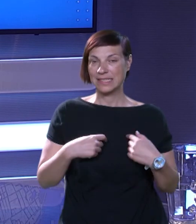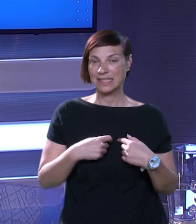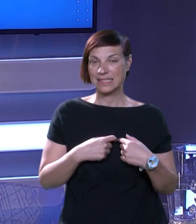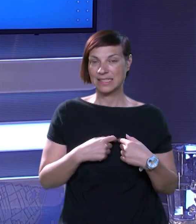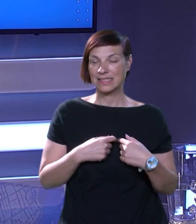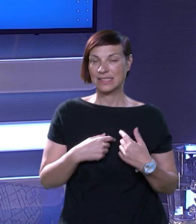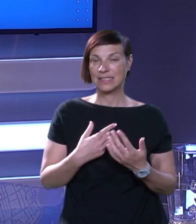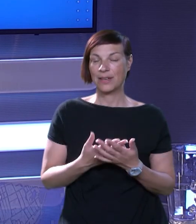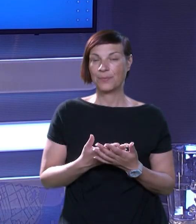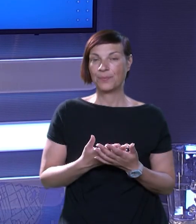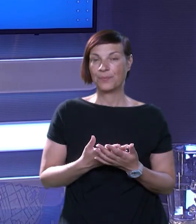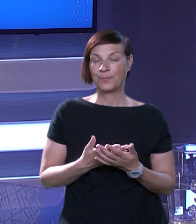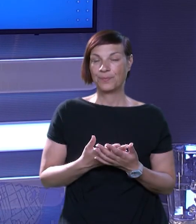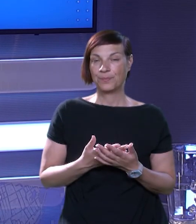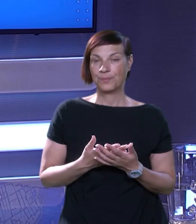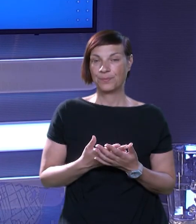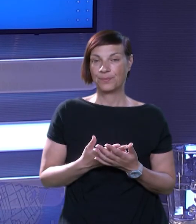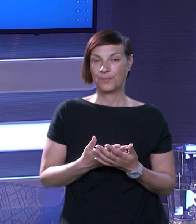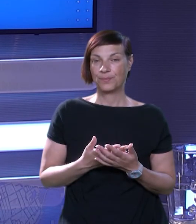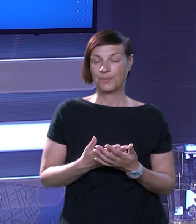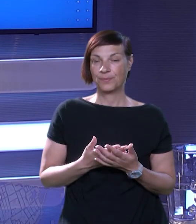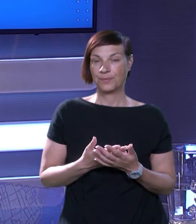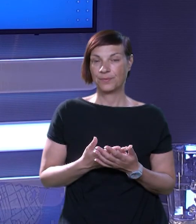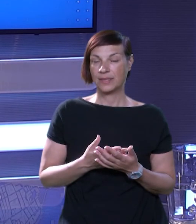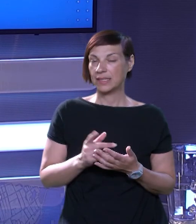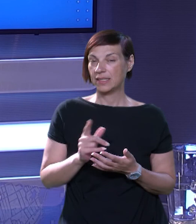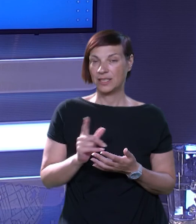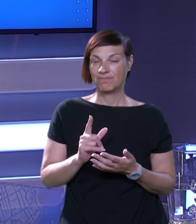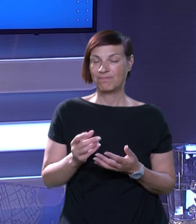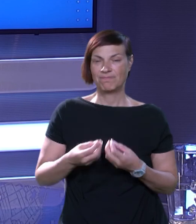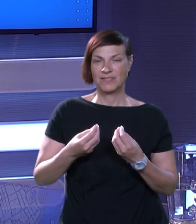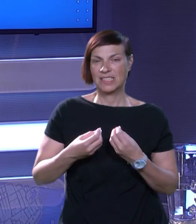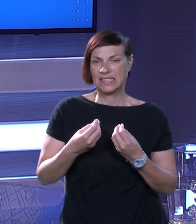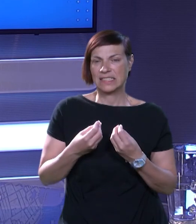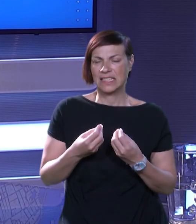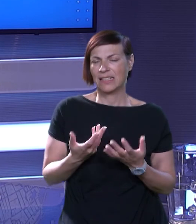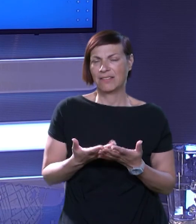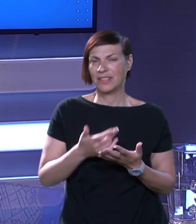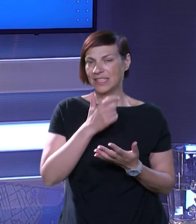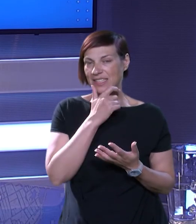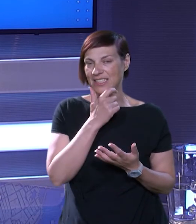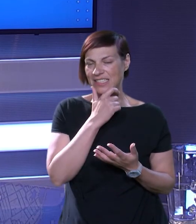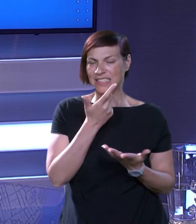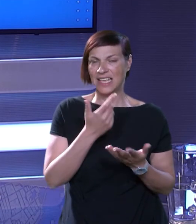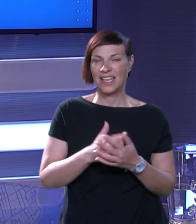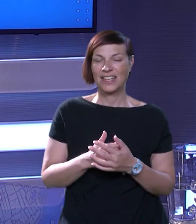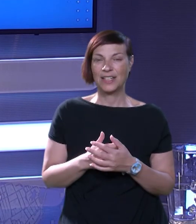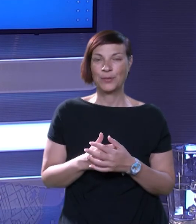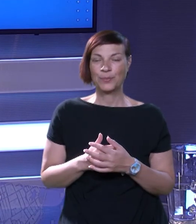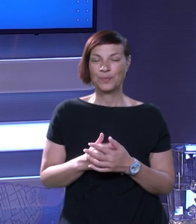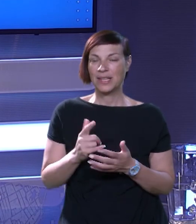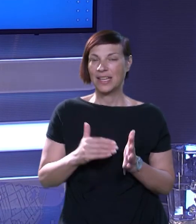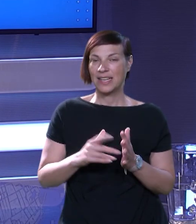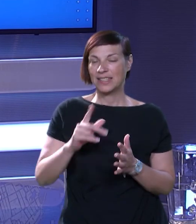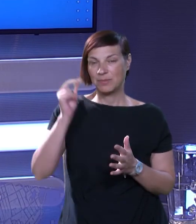i svoje intuicije i nikakve gospođe dramske prvakinje ne